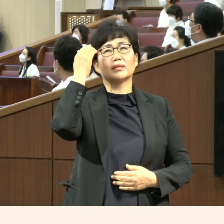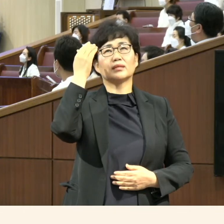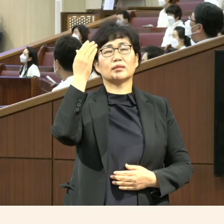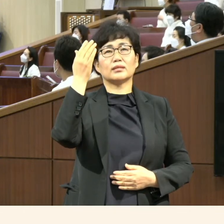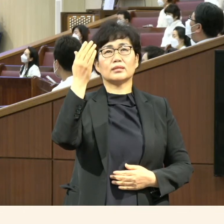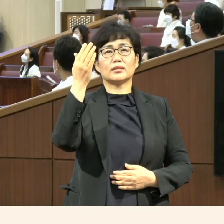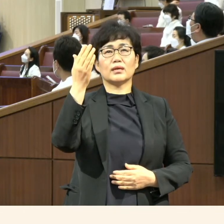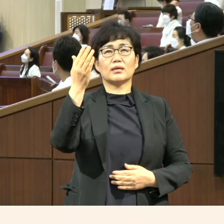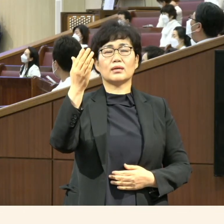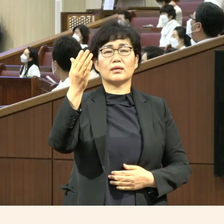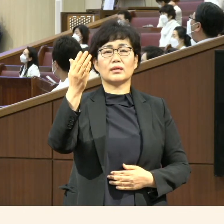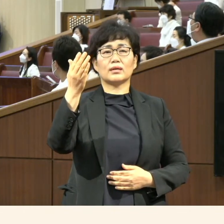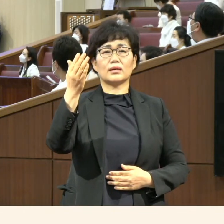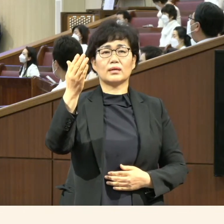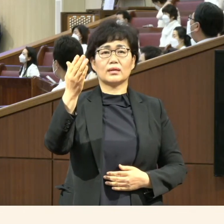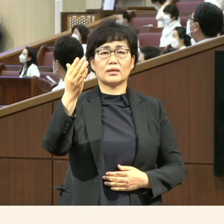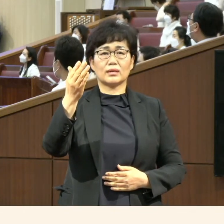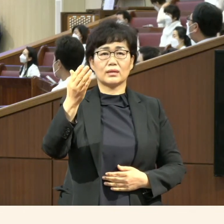있나